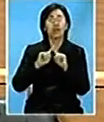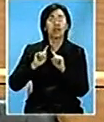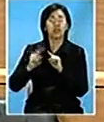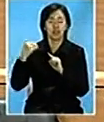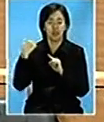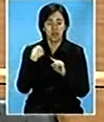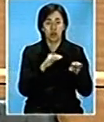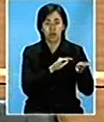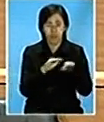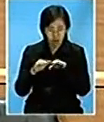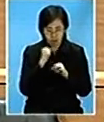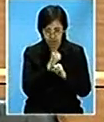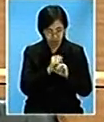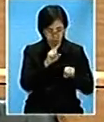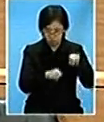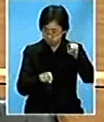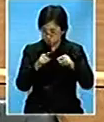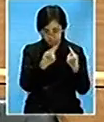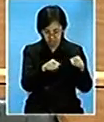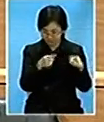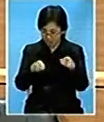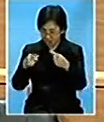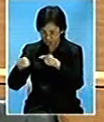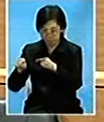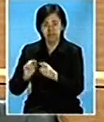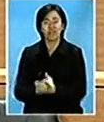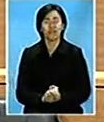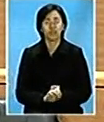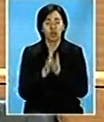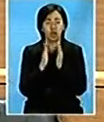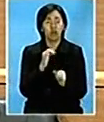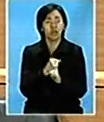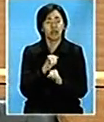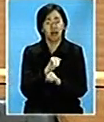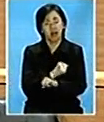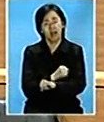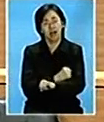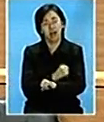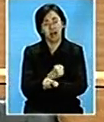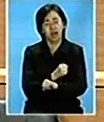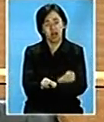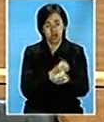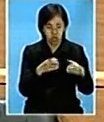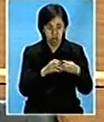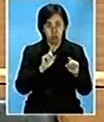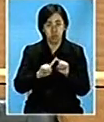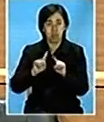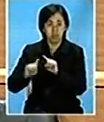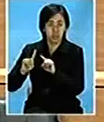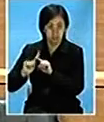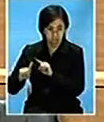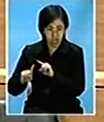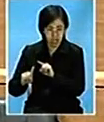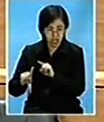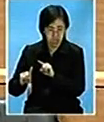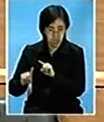ศักยภาพที่แตกต่างกันนะครับเพราะฉะนั้นเนี่ยแรงงานเนี่ยในแต่ละกลุ่มคลัสเตอร์เนี่ยควรจะ